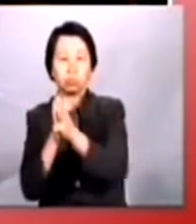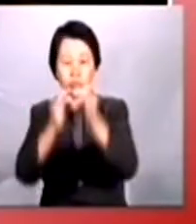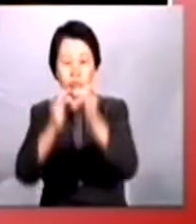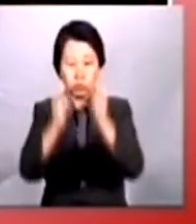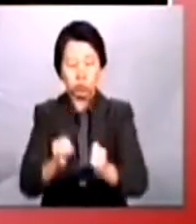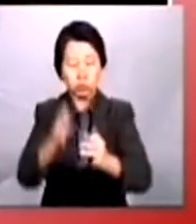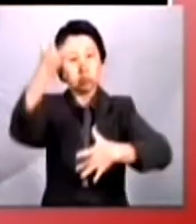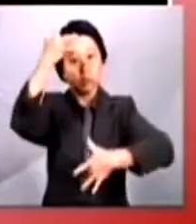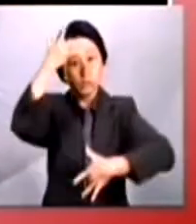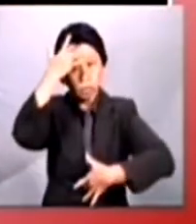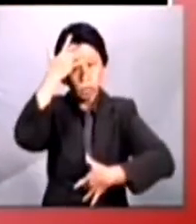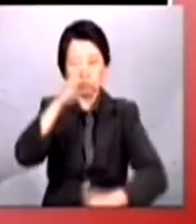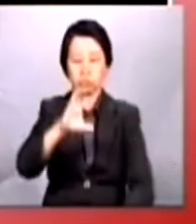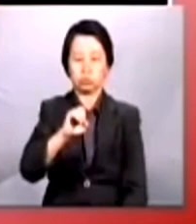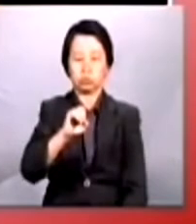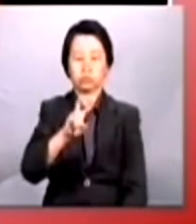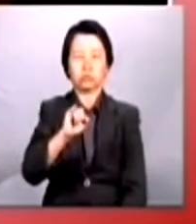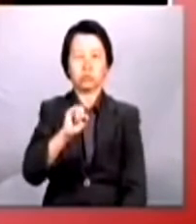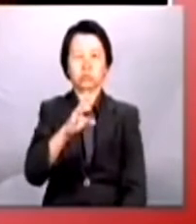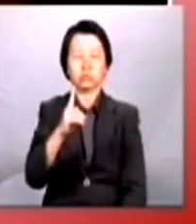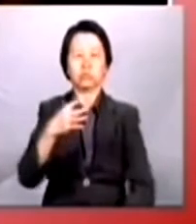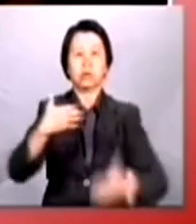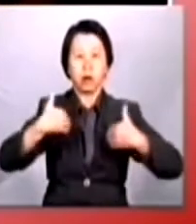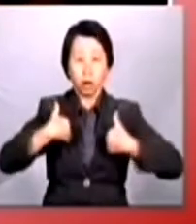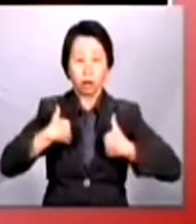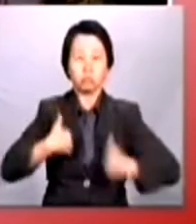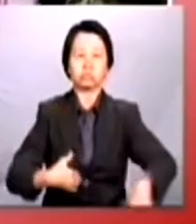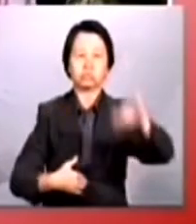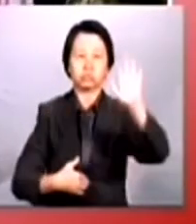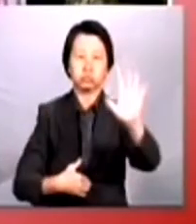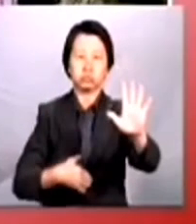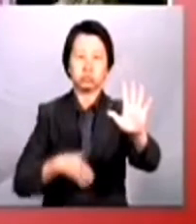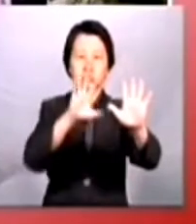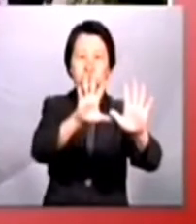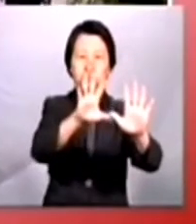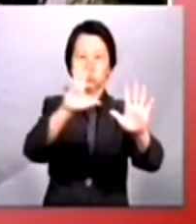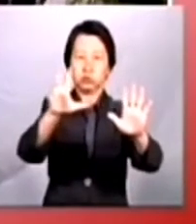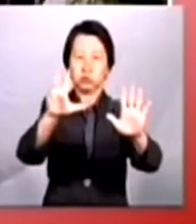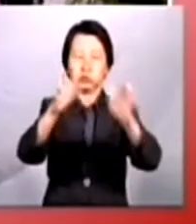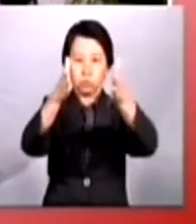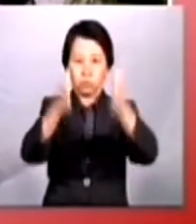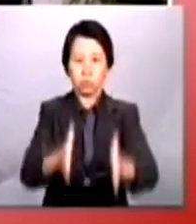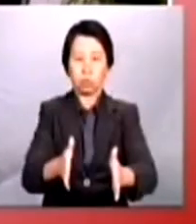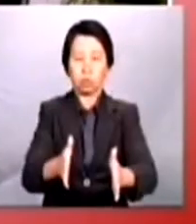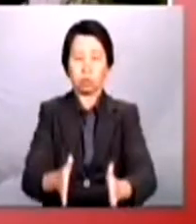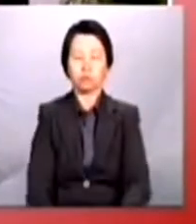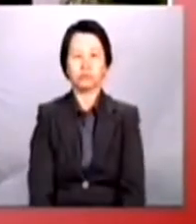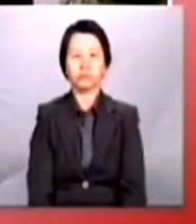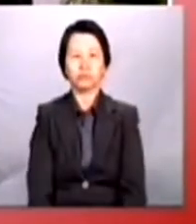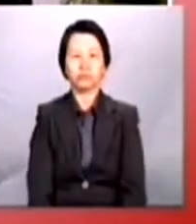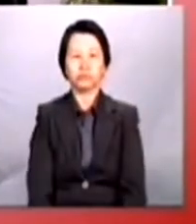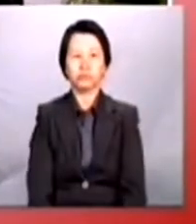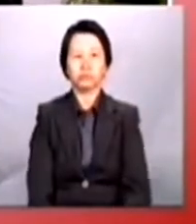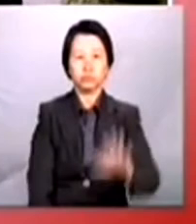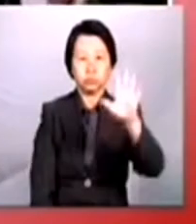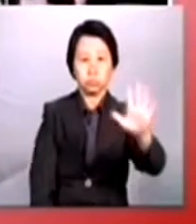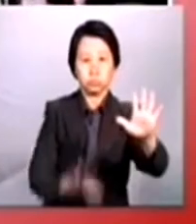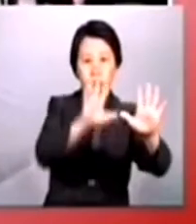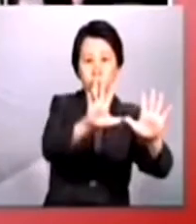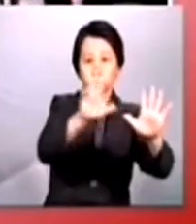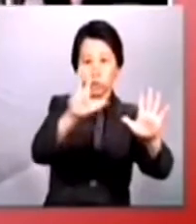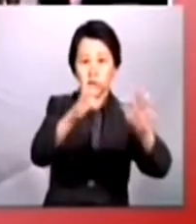yang dijangkiti wabah ini adalah sebanyak 553 orang daripada jumlah